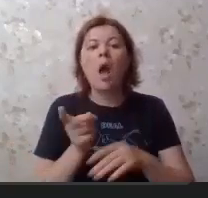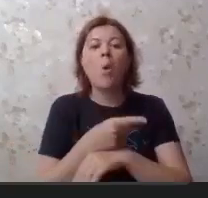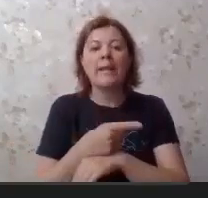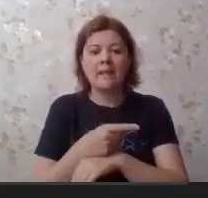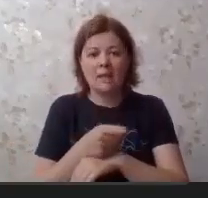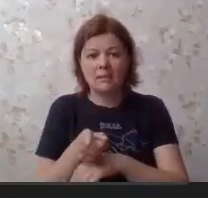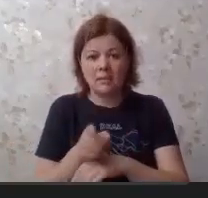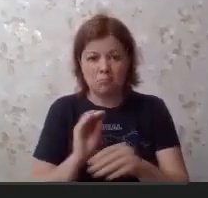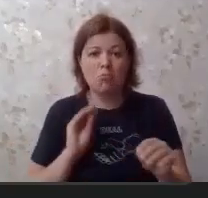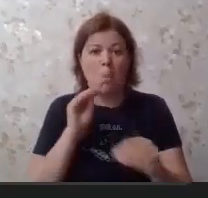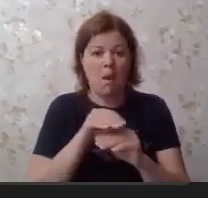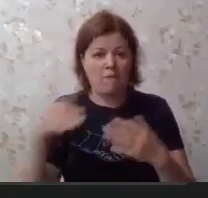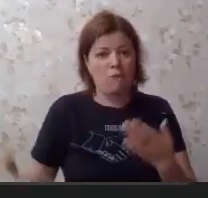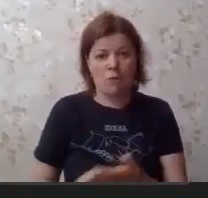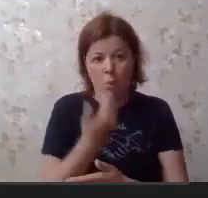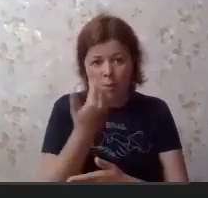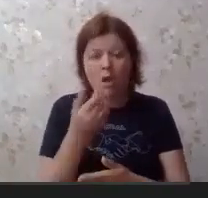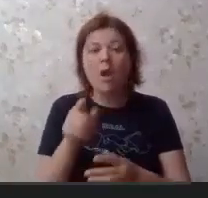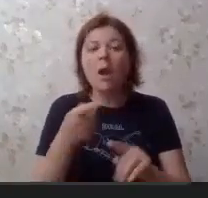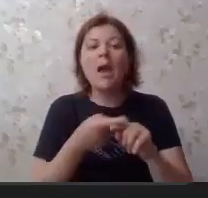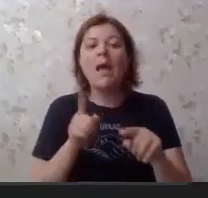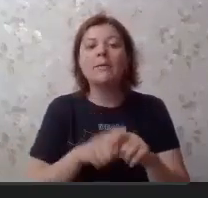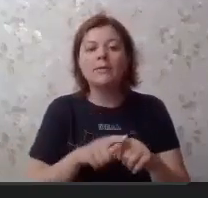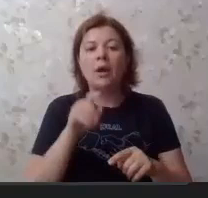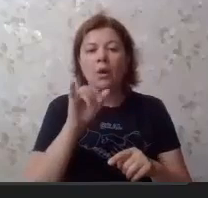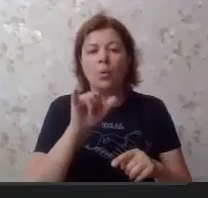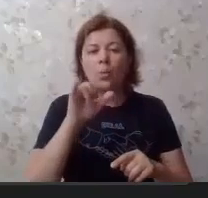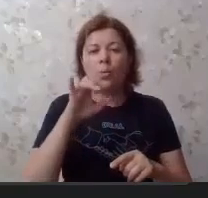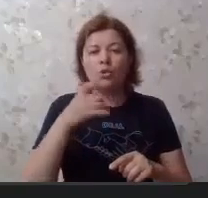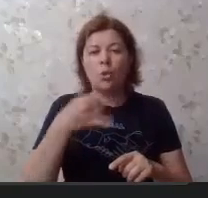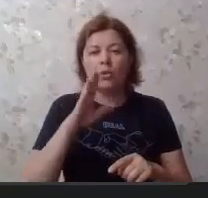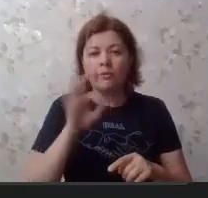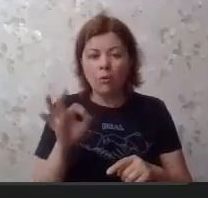прежде всего, устройство рассчитано для людей